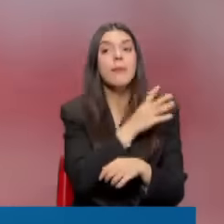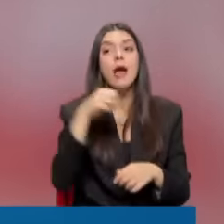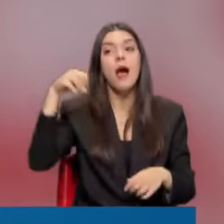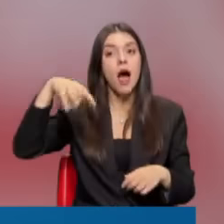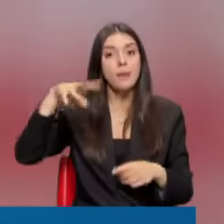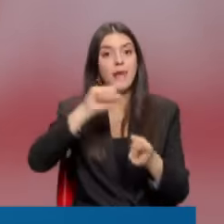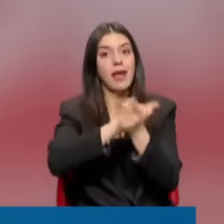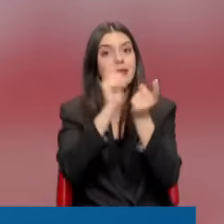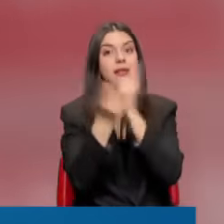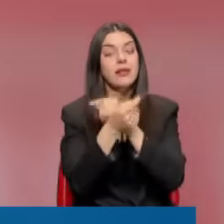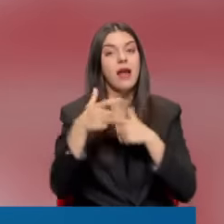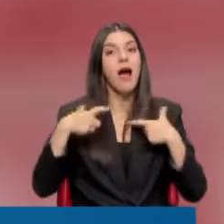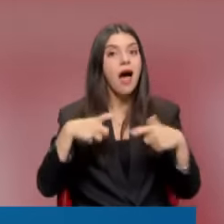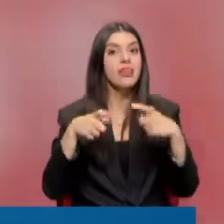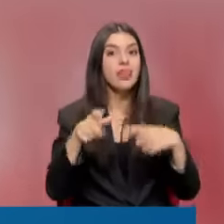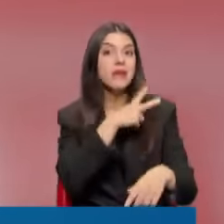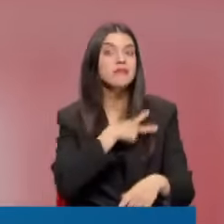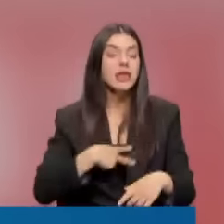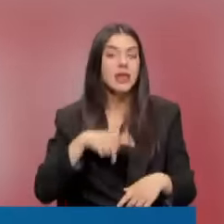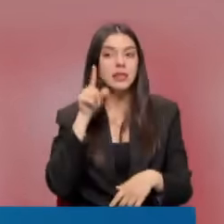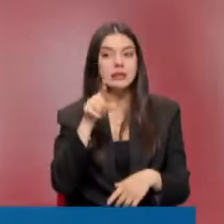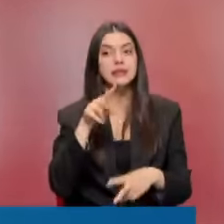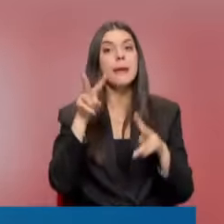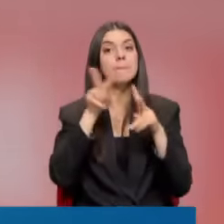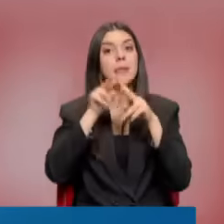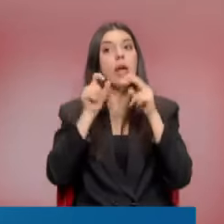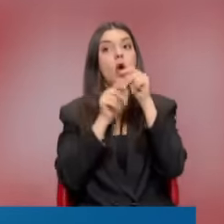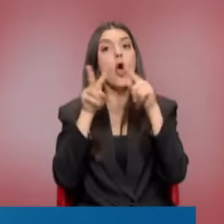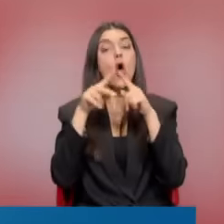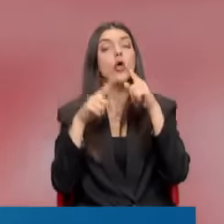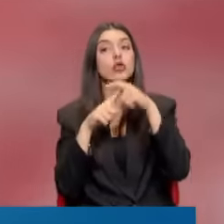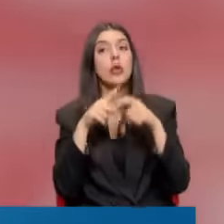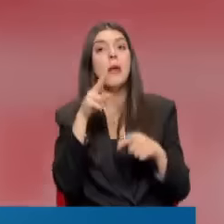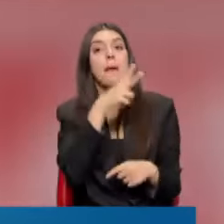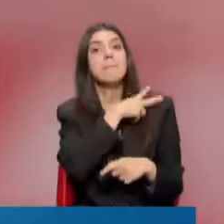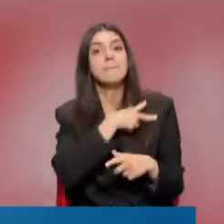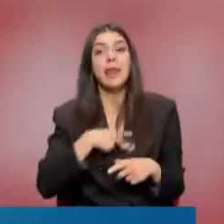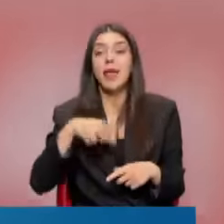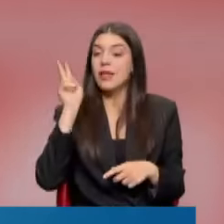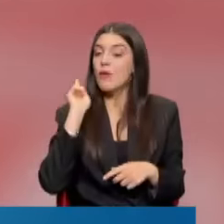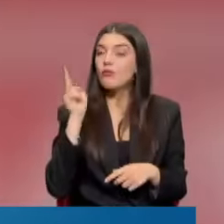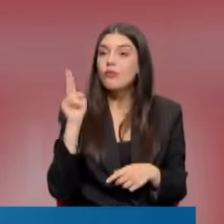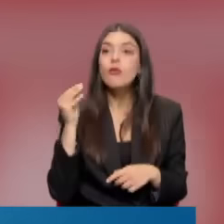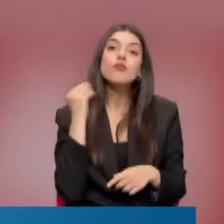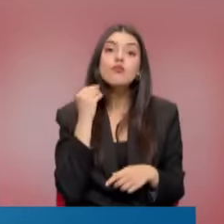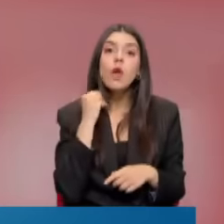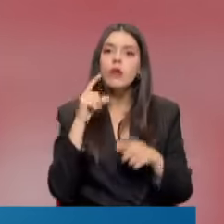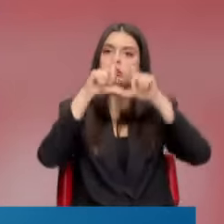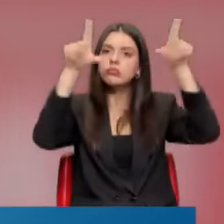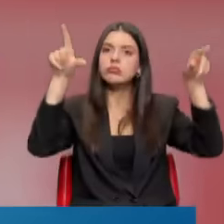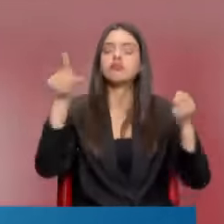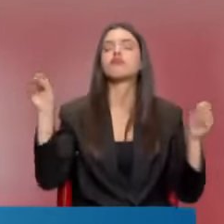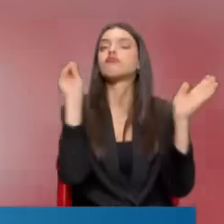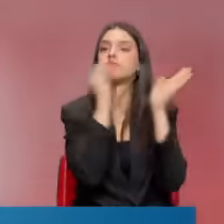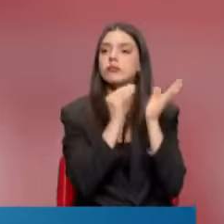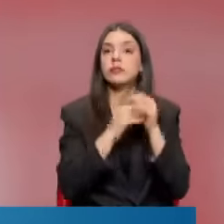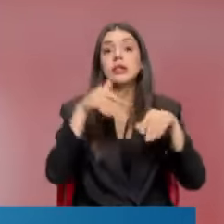Büyükşehir Belediyesi'nde Belediye Başkanı Mehmet öntürk belediyeye ait borçları afiş yapıp astı seçimden hemen